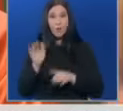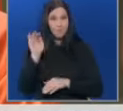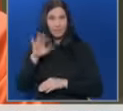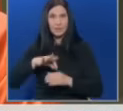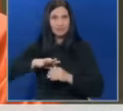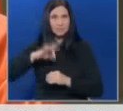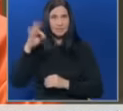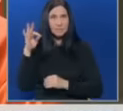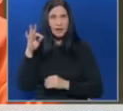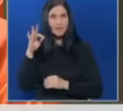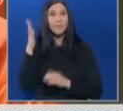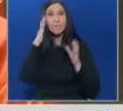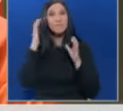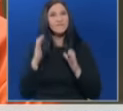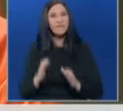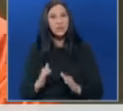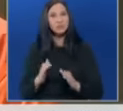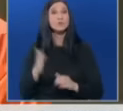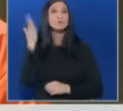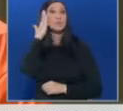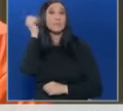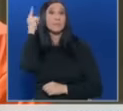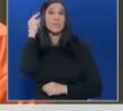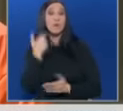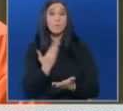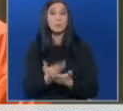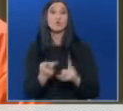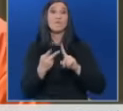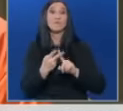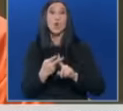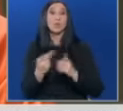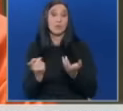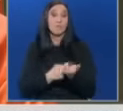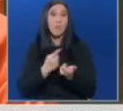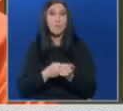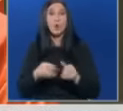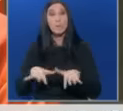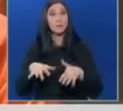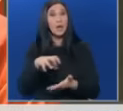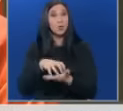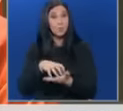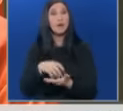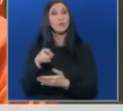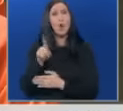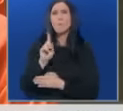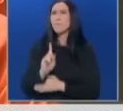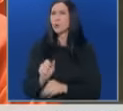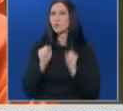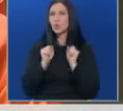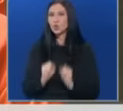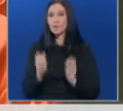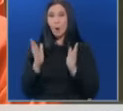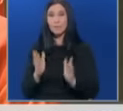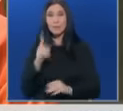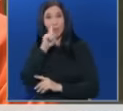избран правителство с министър-председател, предложен втората по численост парламентарна група, то можем да очакваме в